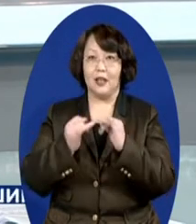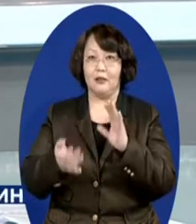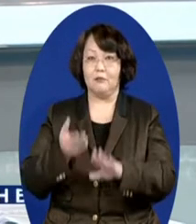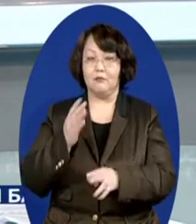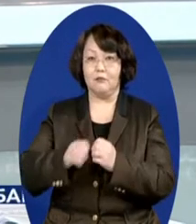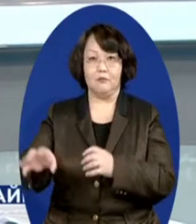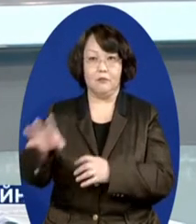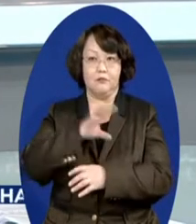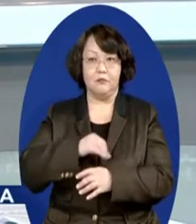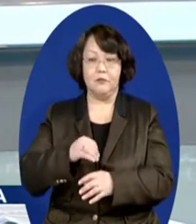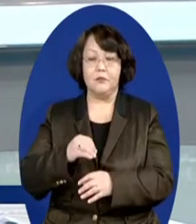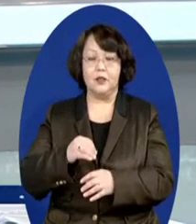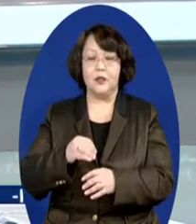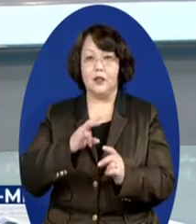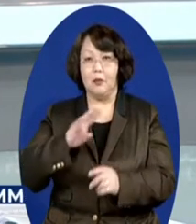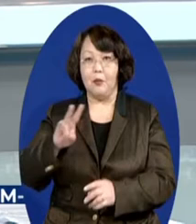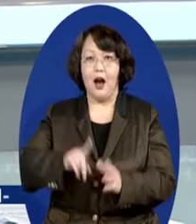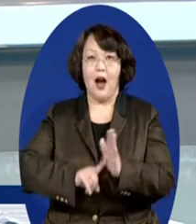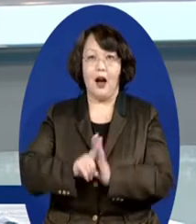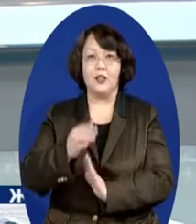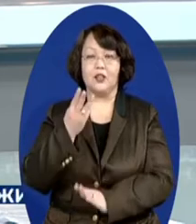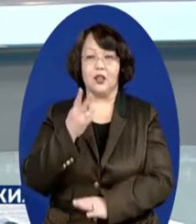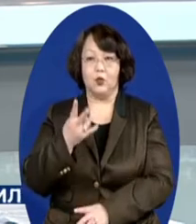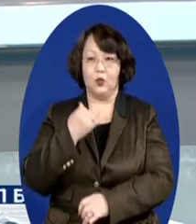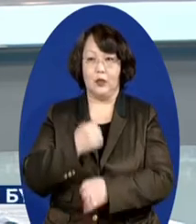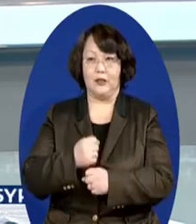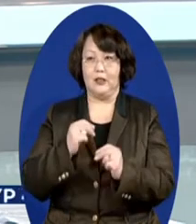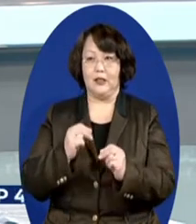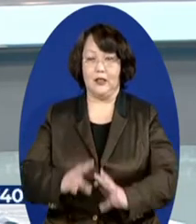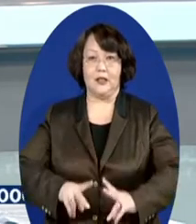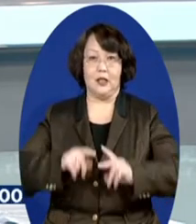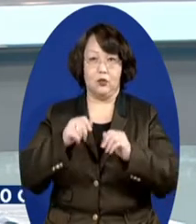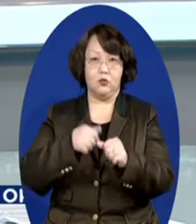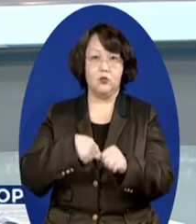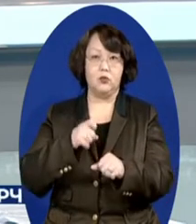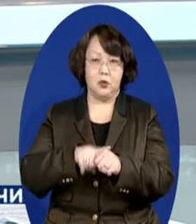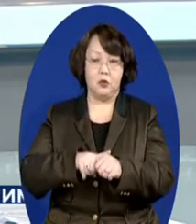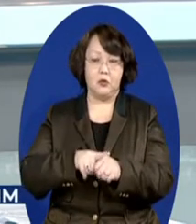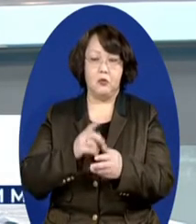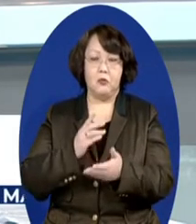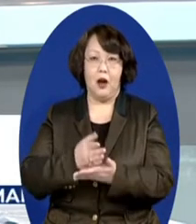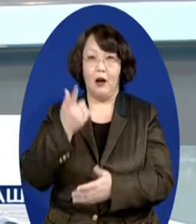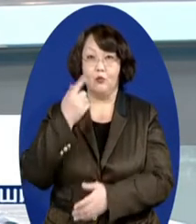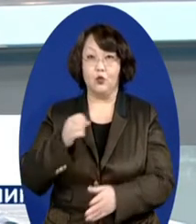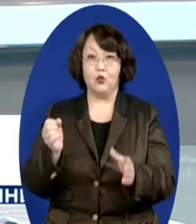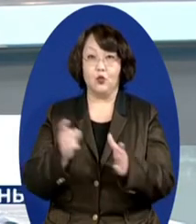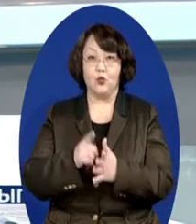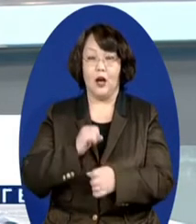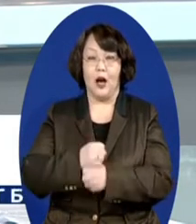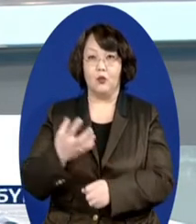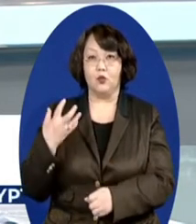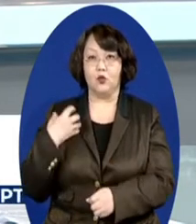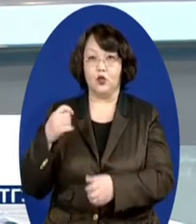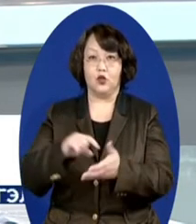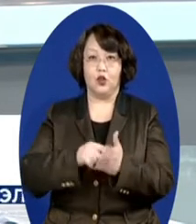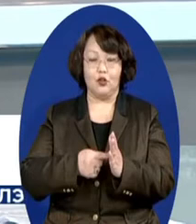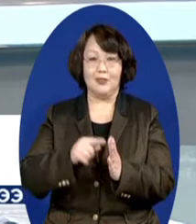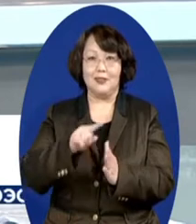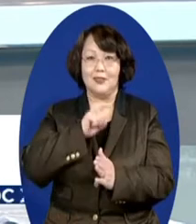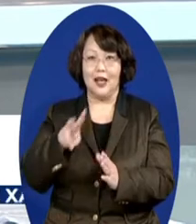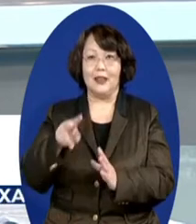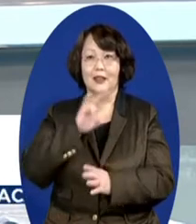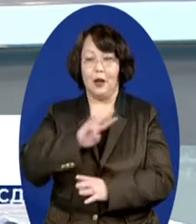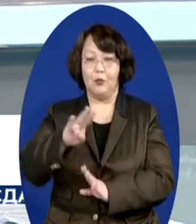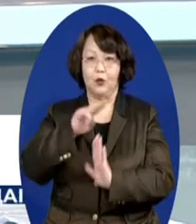эрчимжүүлж, намынхан анх шатны байгуулгын чадамжийг нэмэгдүүлэх зэрэг зорилтыг дэвшүүлсэн. Хамгийн чухал нь хариуцлага цоотох заалтыг